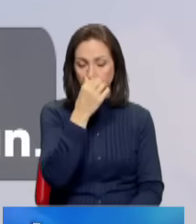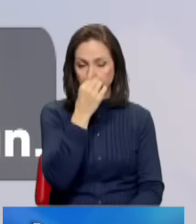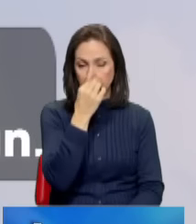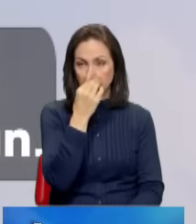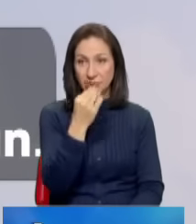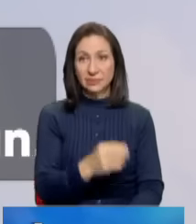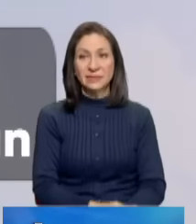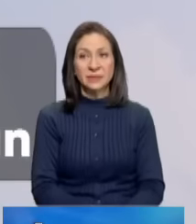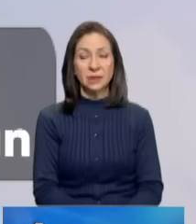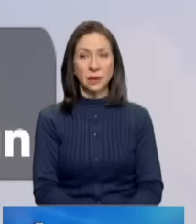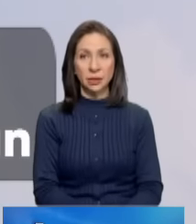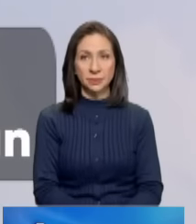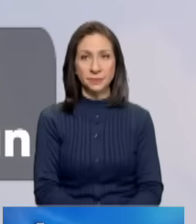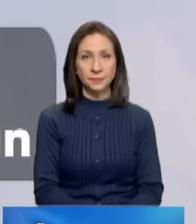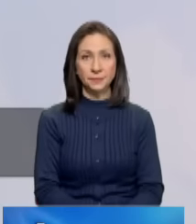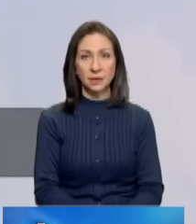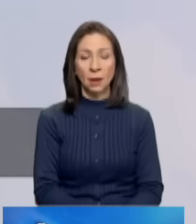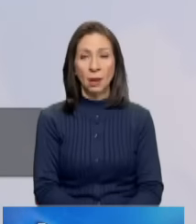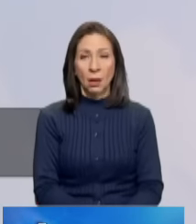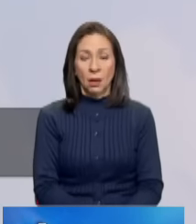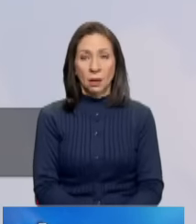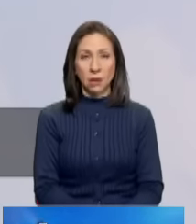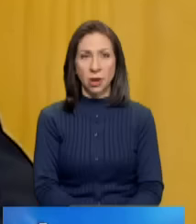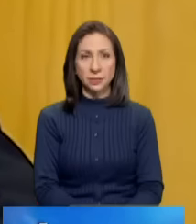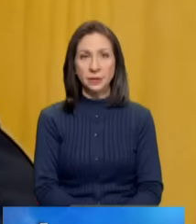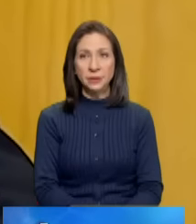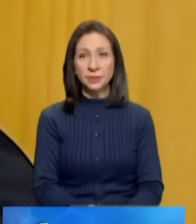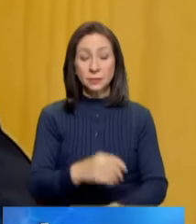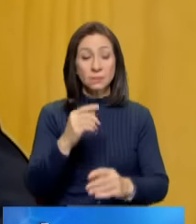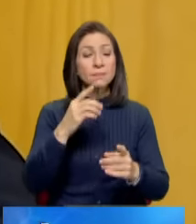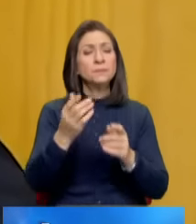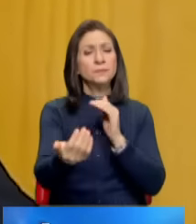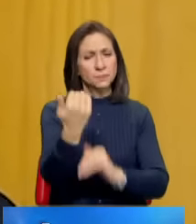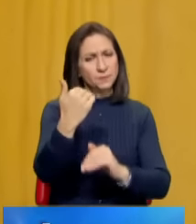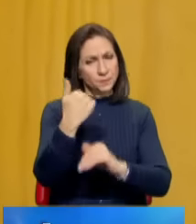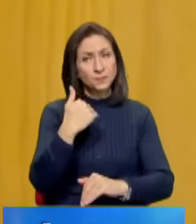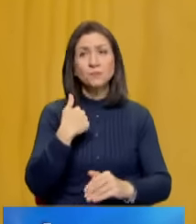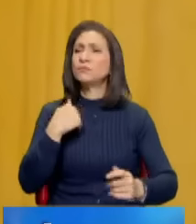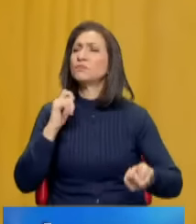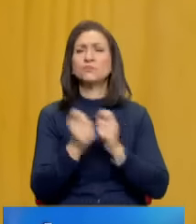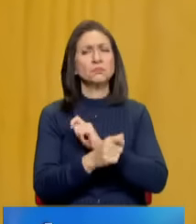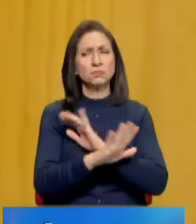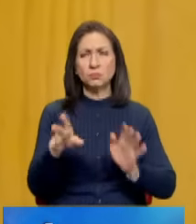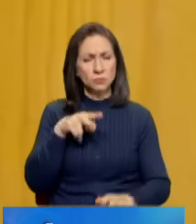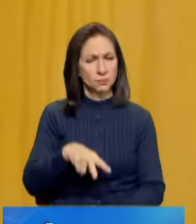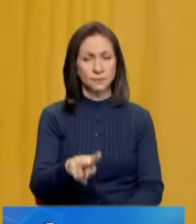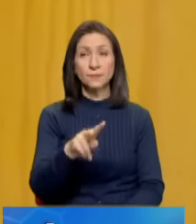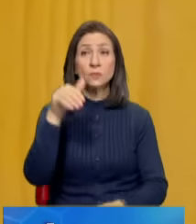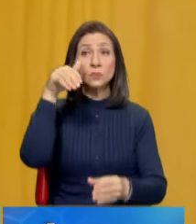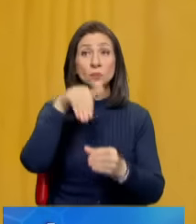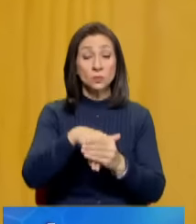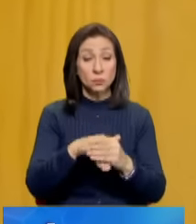sağlam tutma noktasında adımlar Cumhur İttifakı'nın ortak adımlarıdır. Dönen dönsün, biz dönmeyiz yolumuzda.